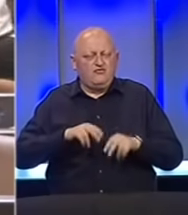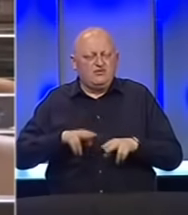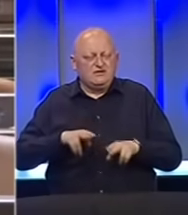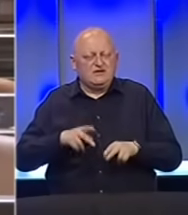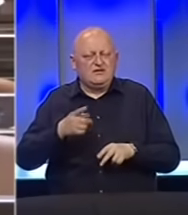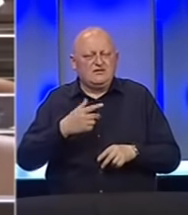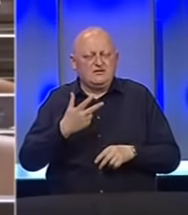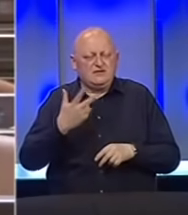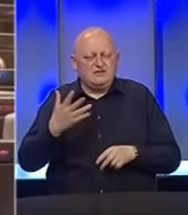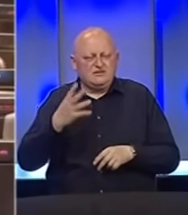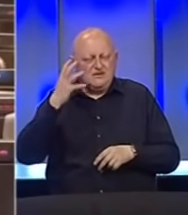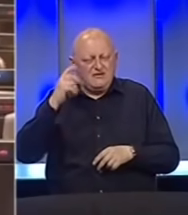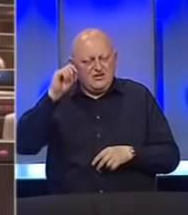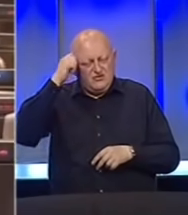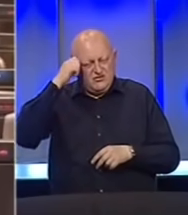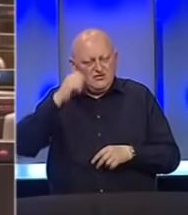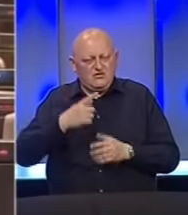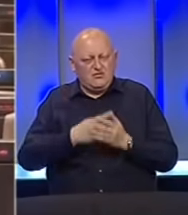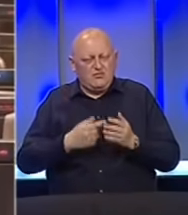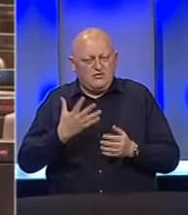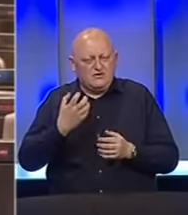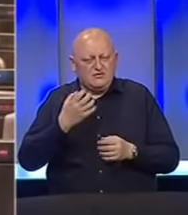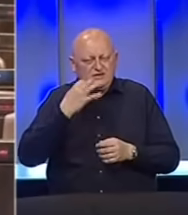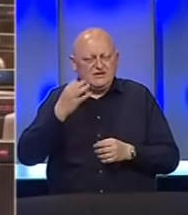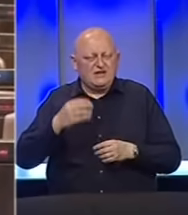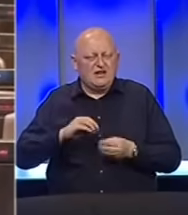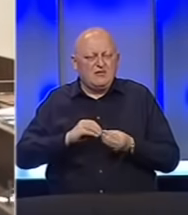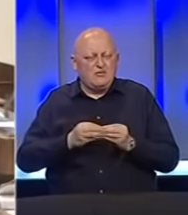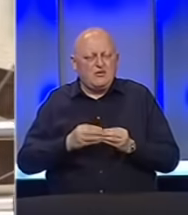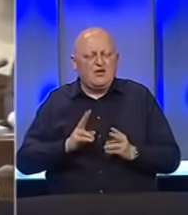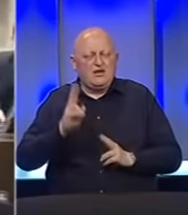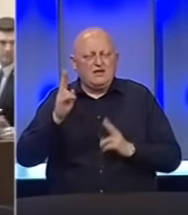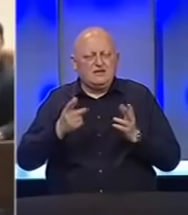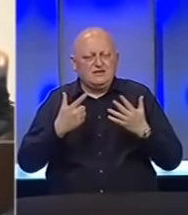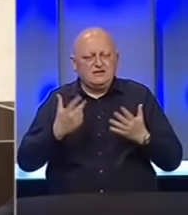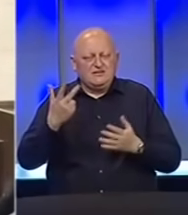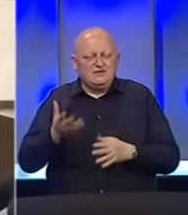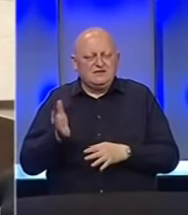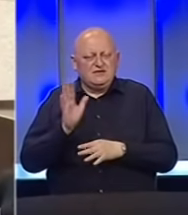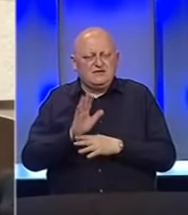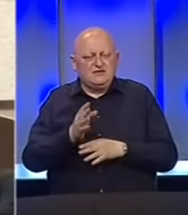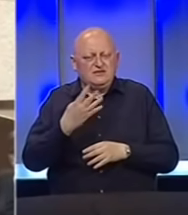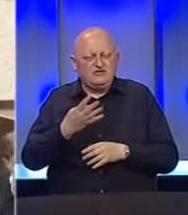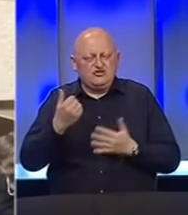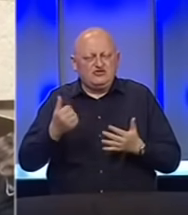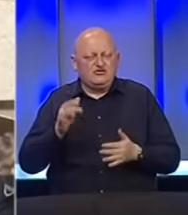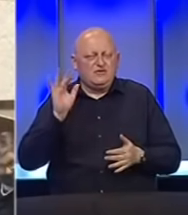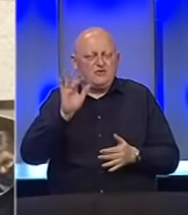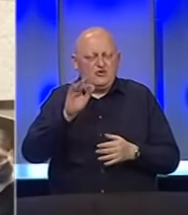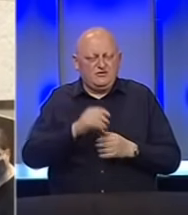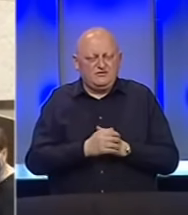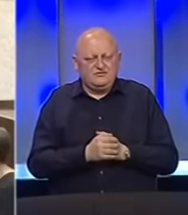Za 35. vladu Izraela su poslije 500 dana krize glasala 73 poslanika, a 46 je bilo